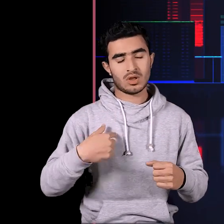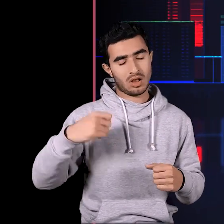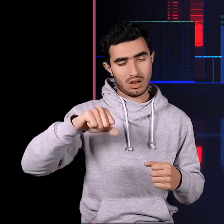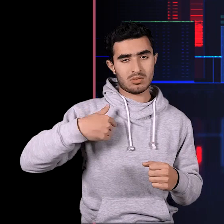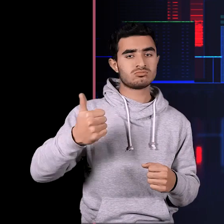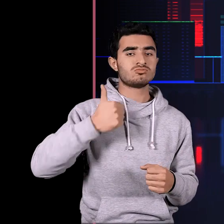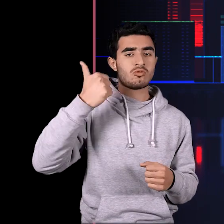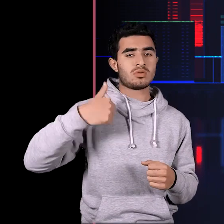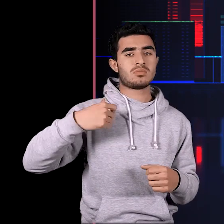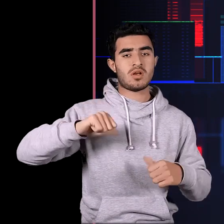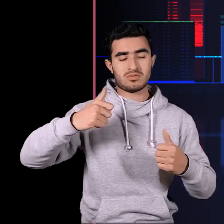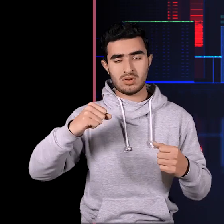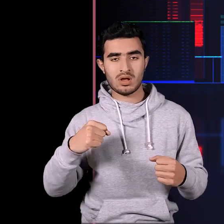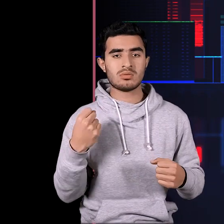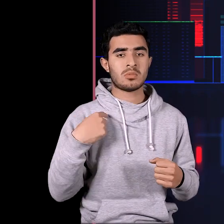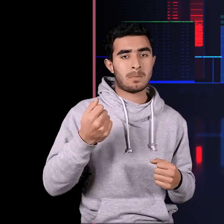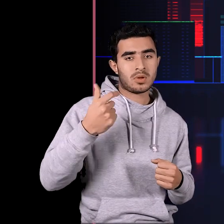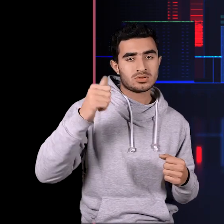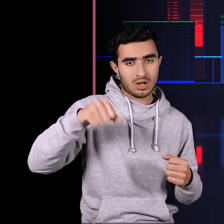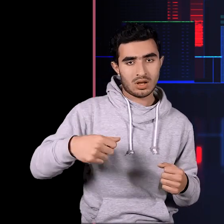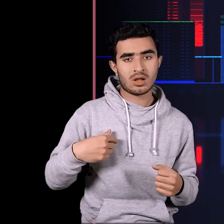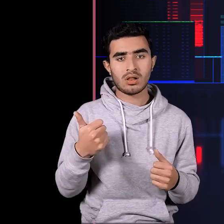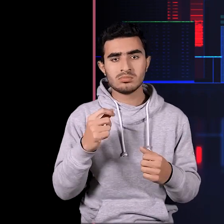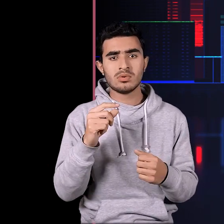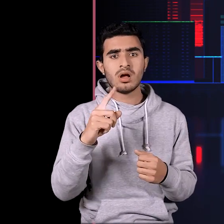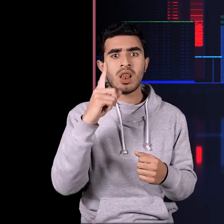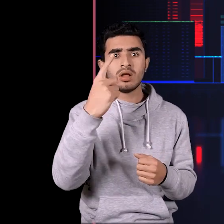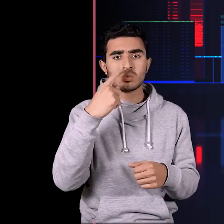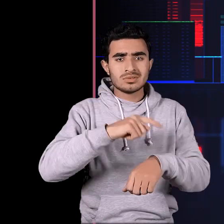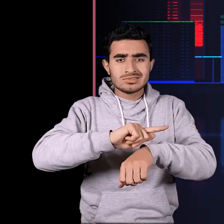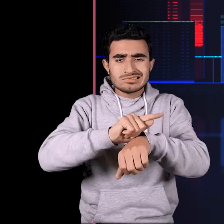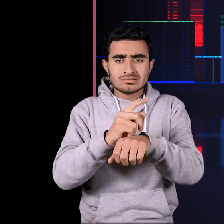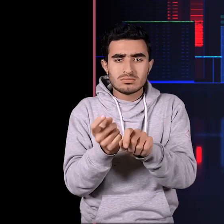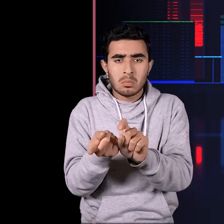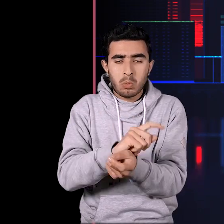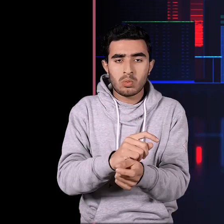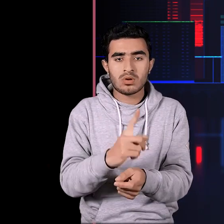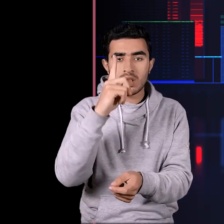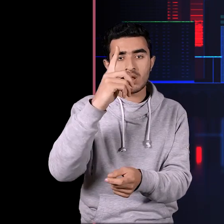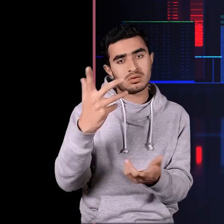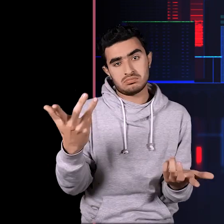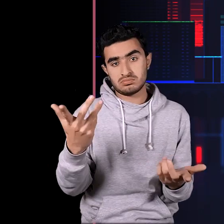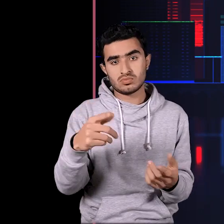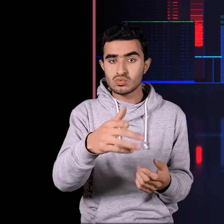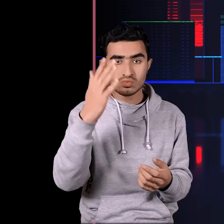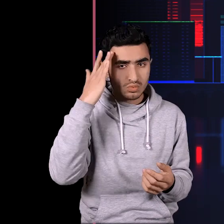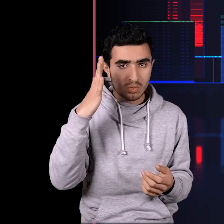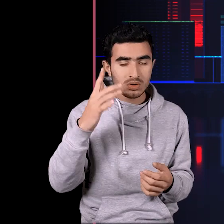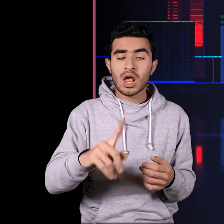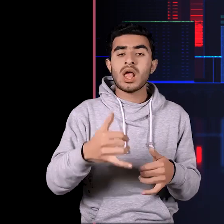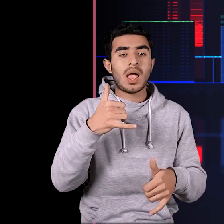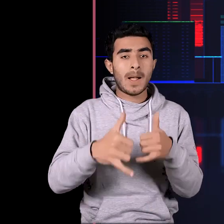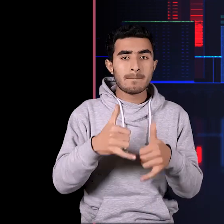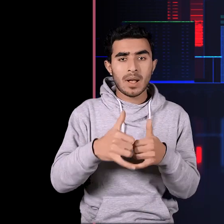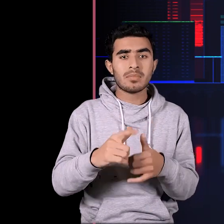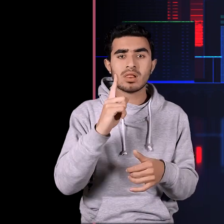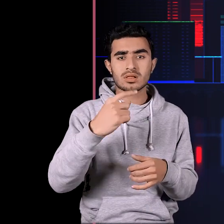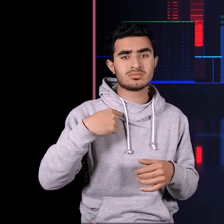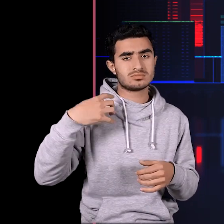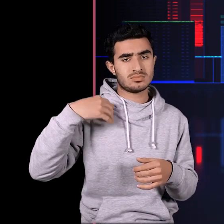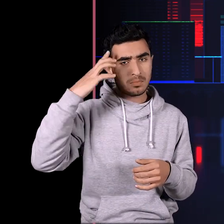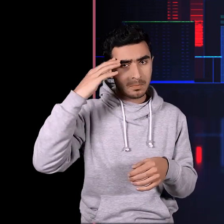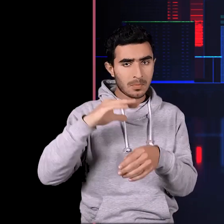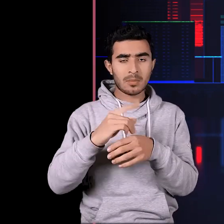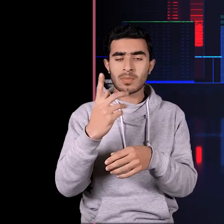स्प्लिट सेकंड कि आपकी ज़िंदगी टॉपल हो जाती है जब खुदा ना खास्ता कोई आजमाइश. और आजमाइश सिर्फ सेहत से रिलेटेड नहीं होती है,